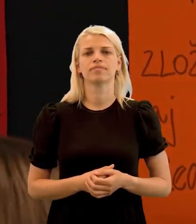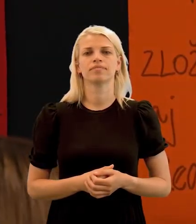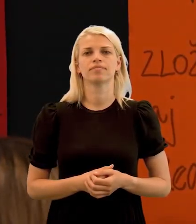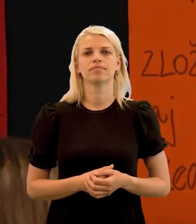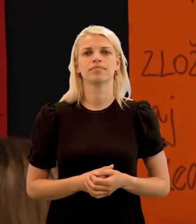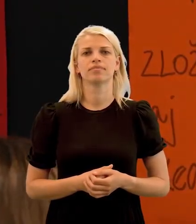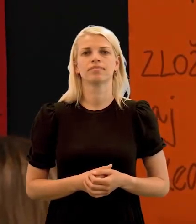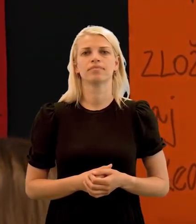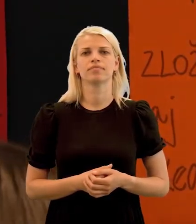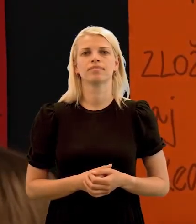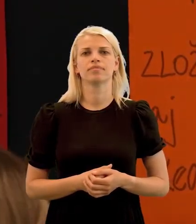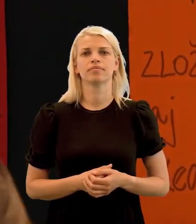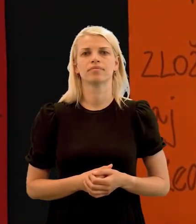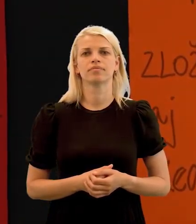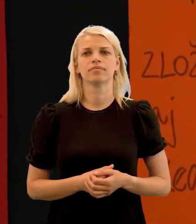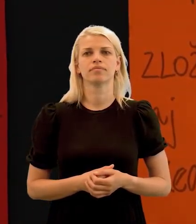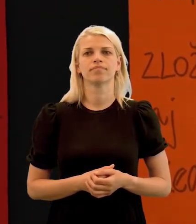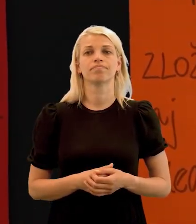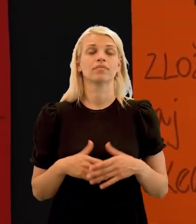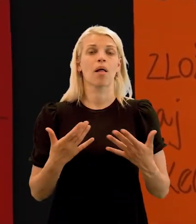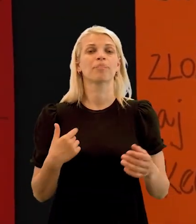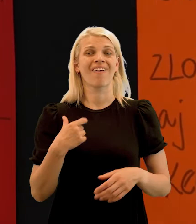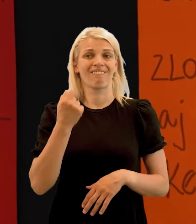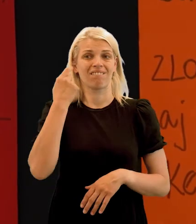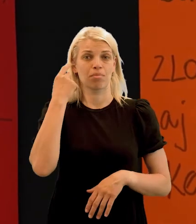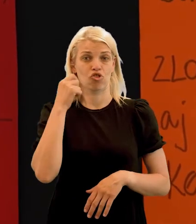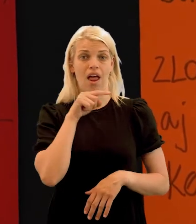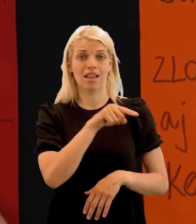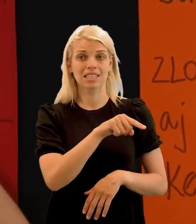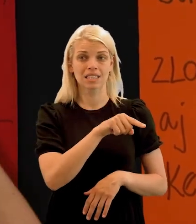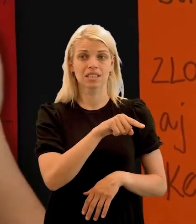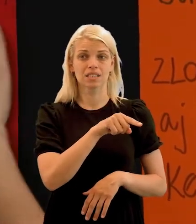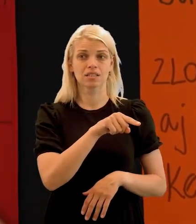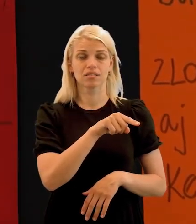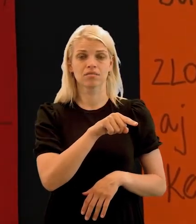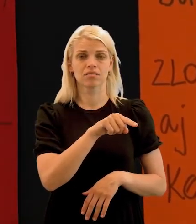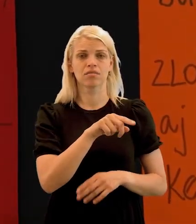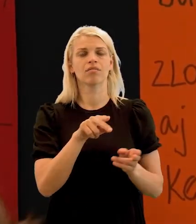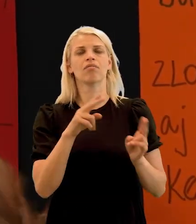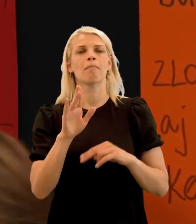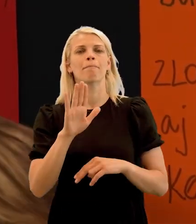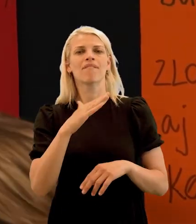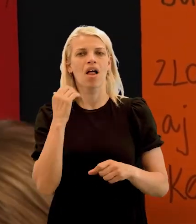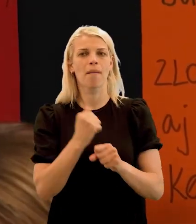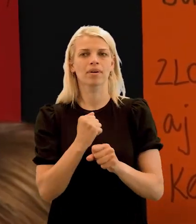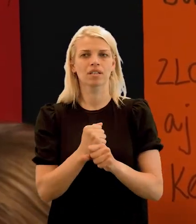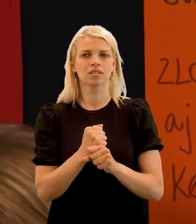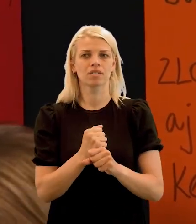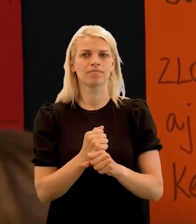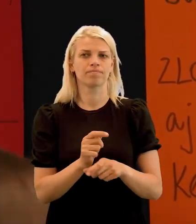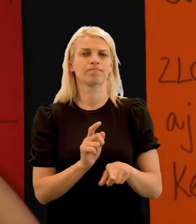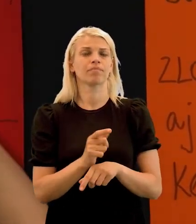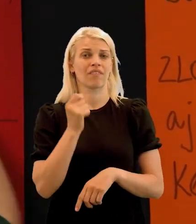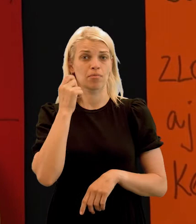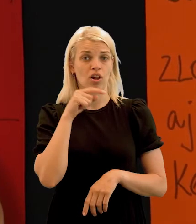som nestihol autobus. Alebo vymýšľal si, má veľa práce. Vymýšľal